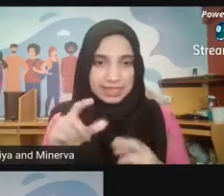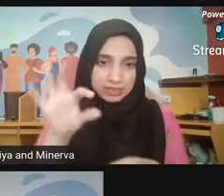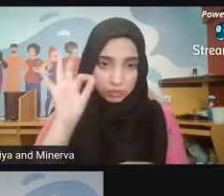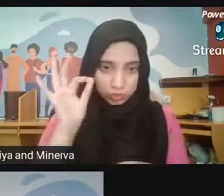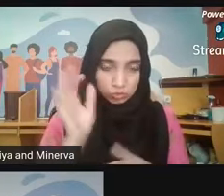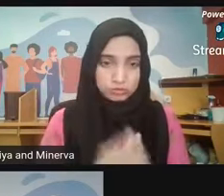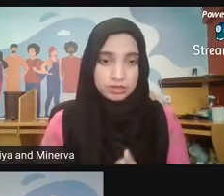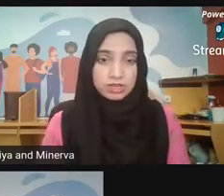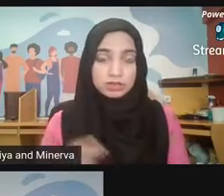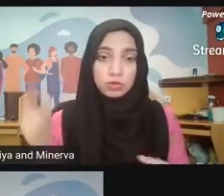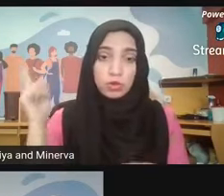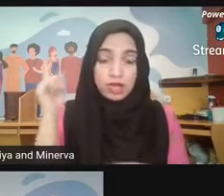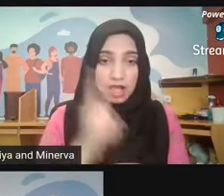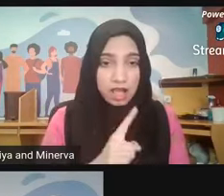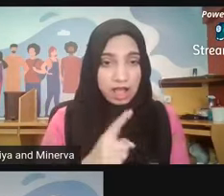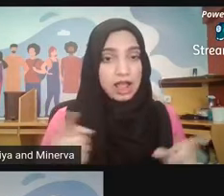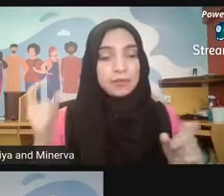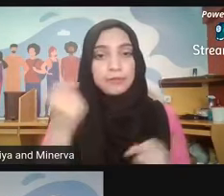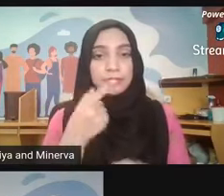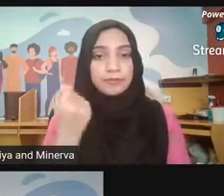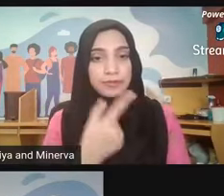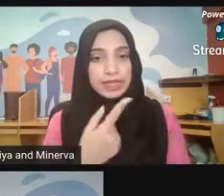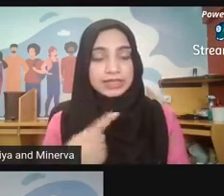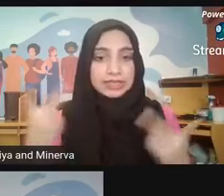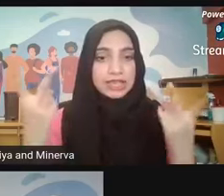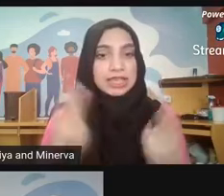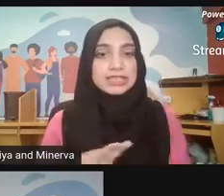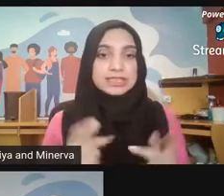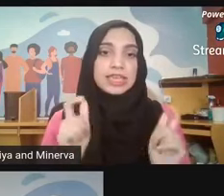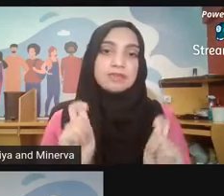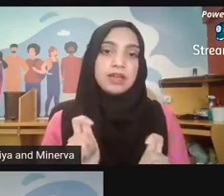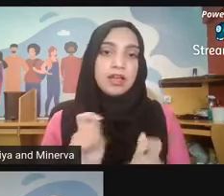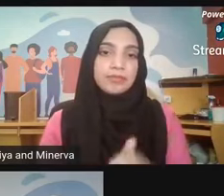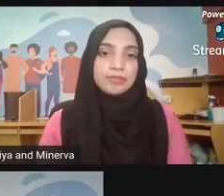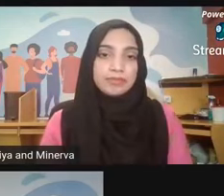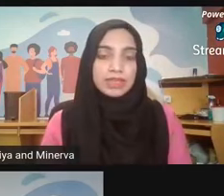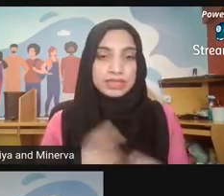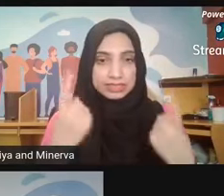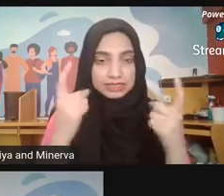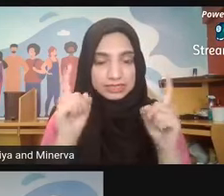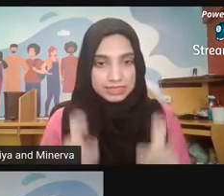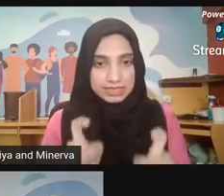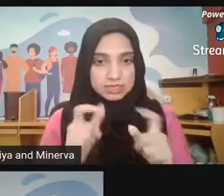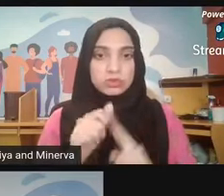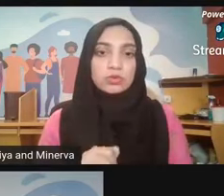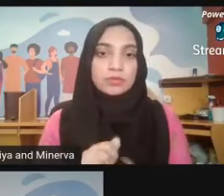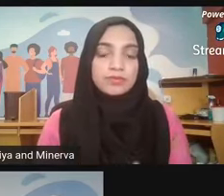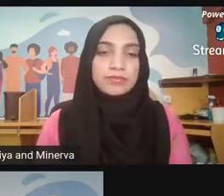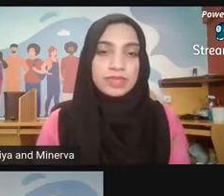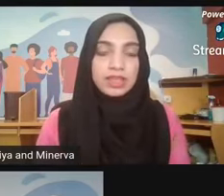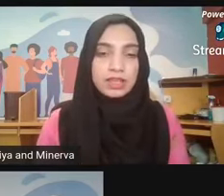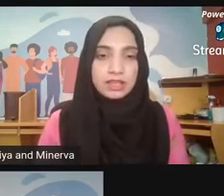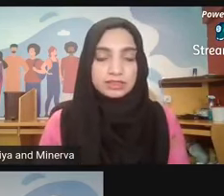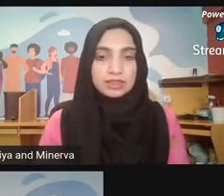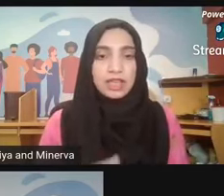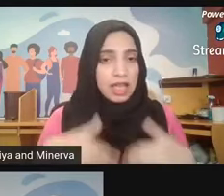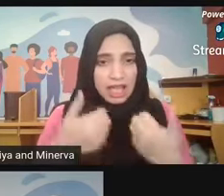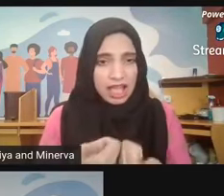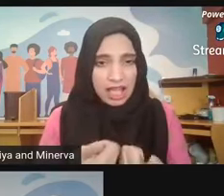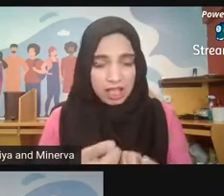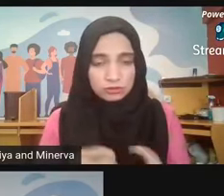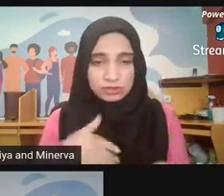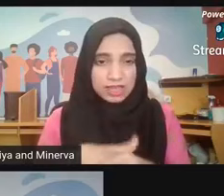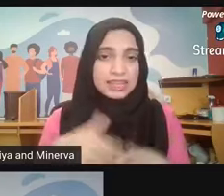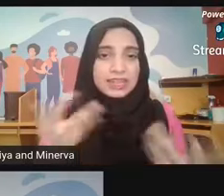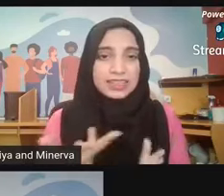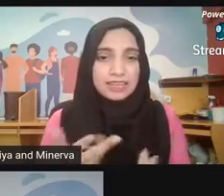ही मुआयना करना है. अच्छा, अब इसका तरीकाकार क्या है? तरीकाकार से पहले अगेन द थिंग दैट आई सेड